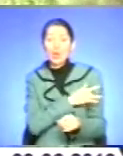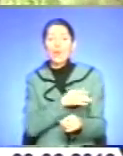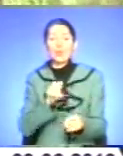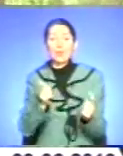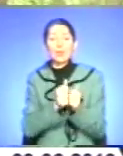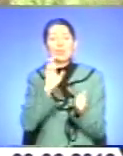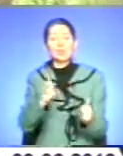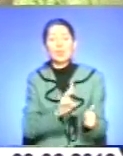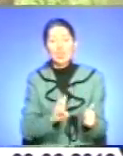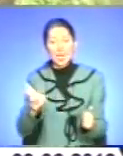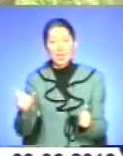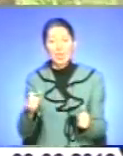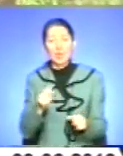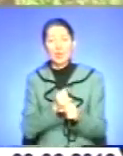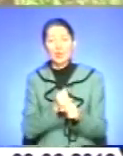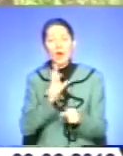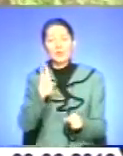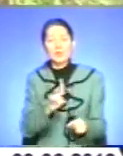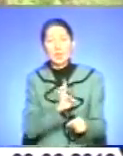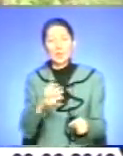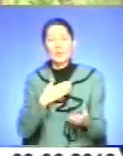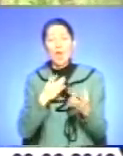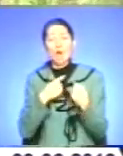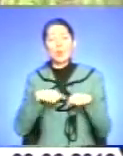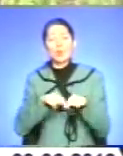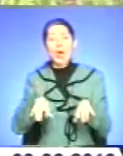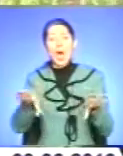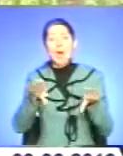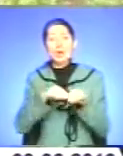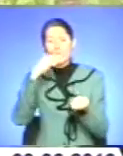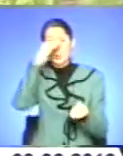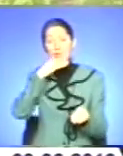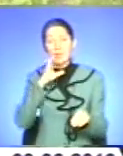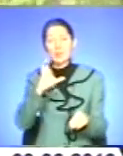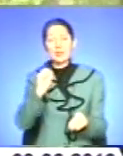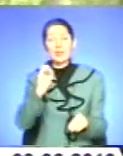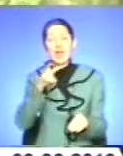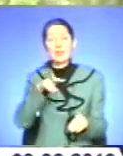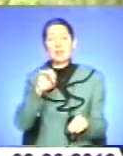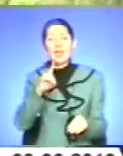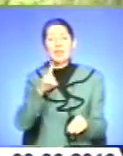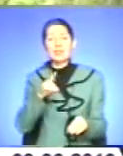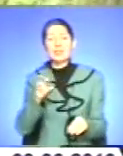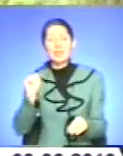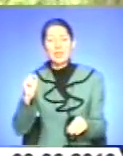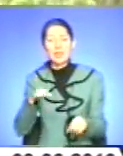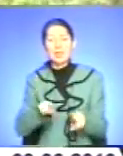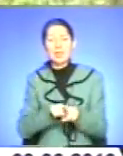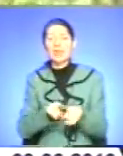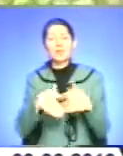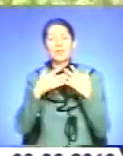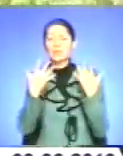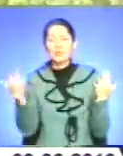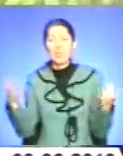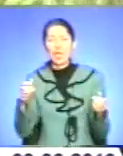Ми організовуємо разом з отцями-селезіанами такий їхній всебічний розвиток. Розвиток у справах духовності. Бо